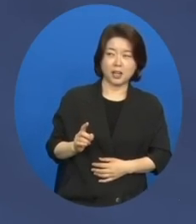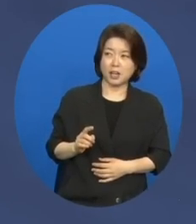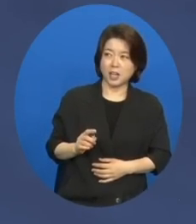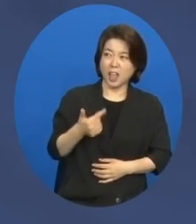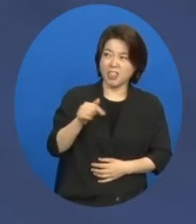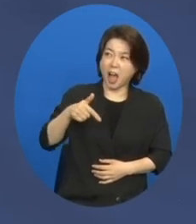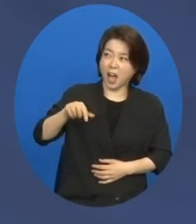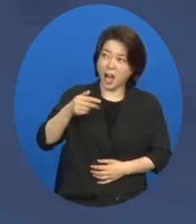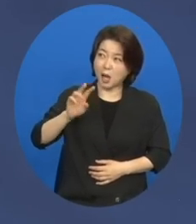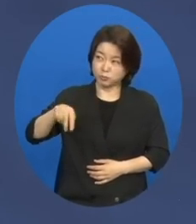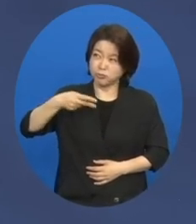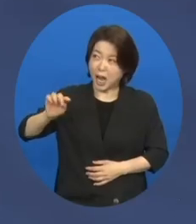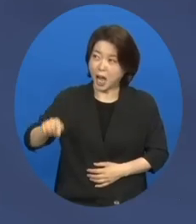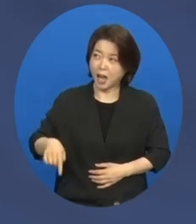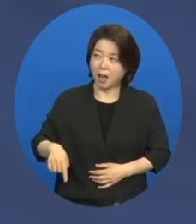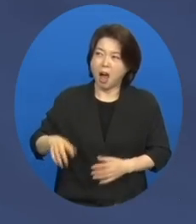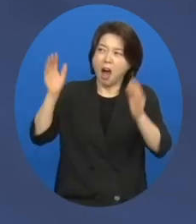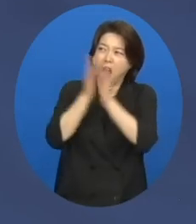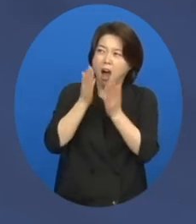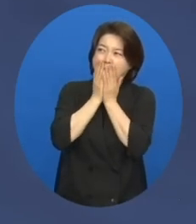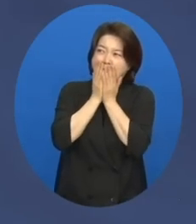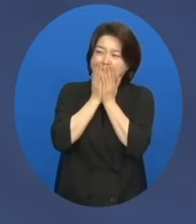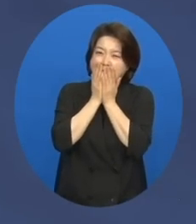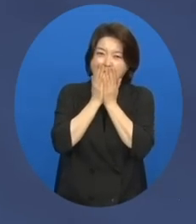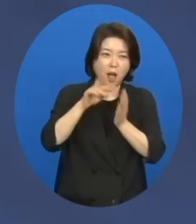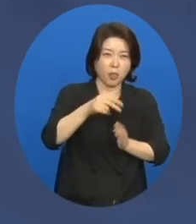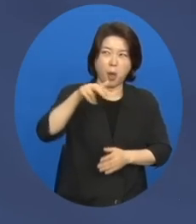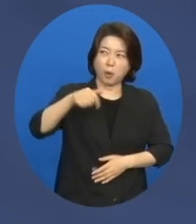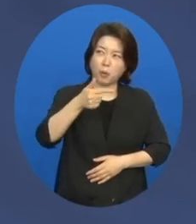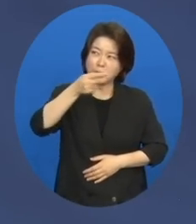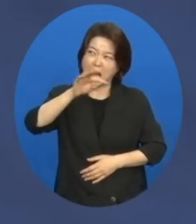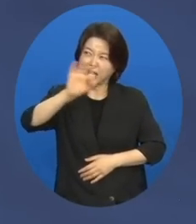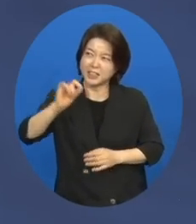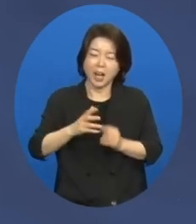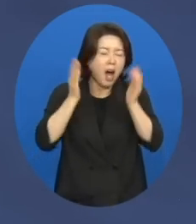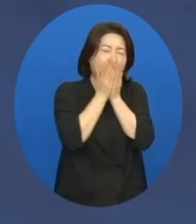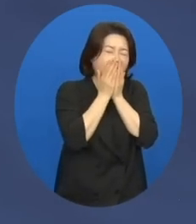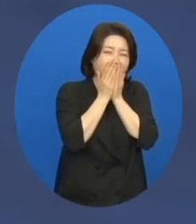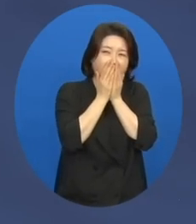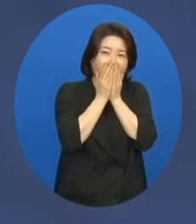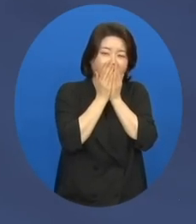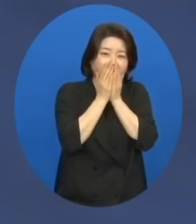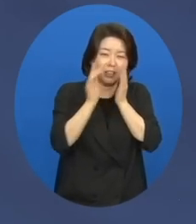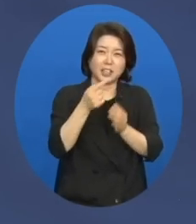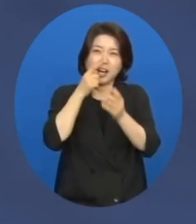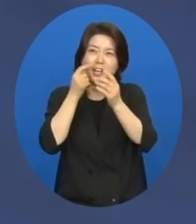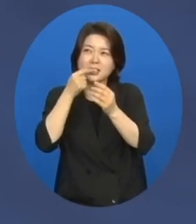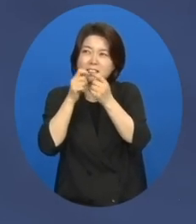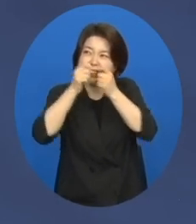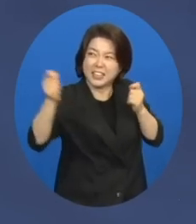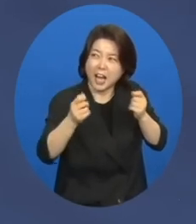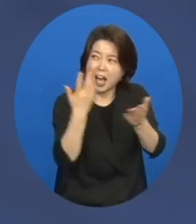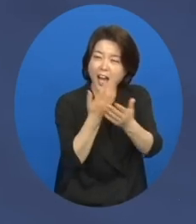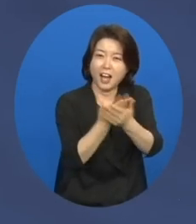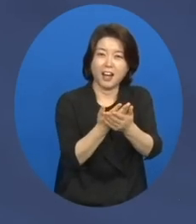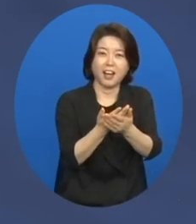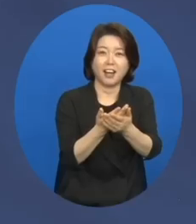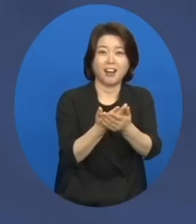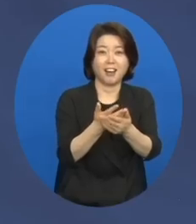낙가무라라 그랬어? 어머 독고다이라 그랬어? 어머 저 입술을 지적 중 없어서 이런